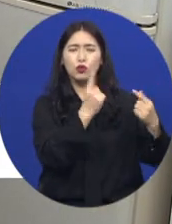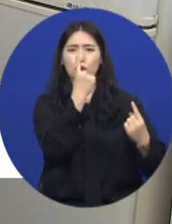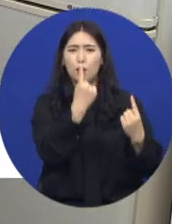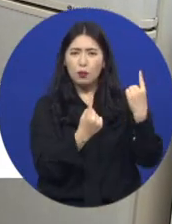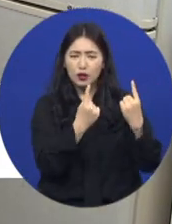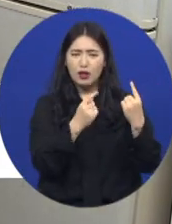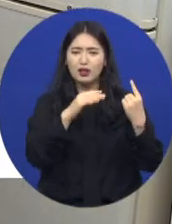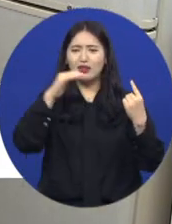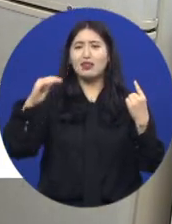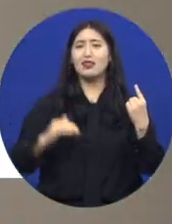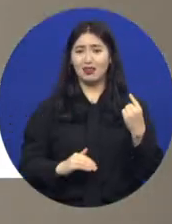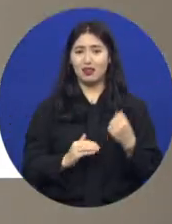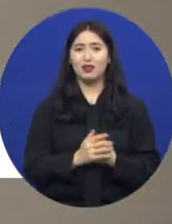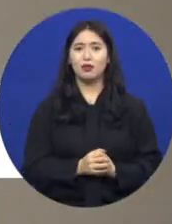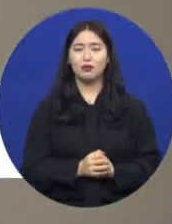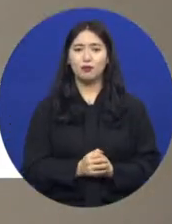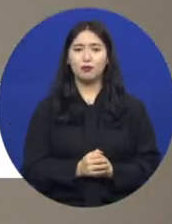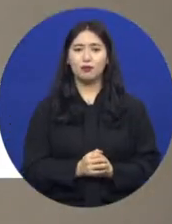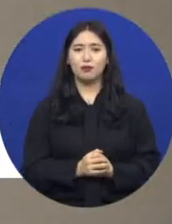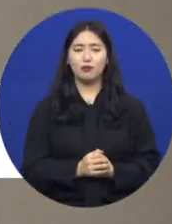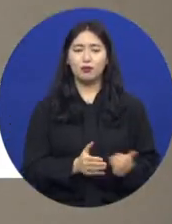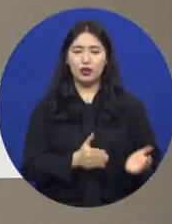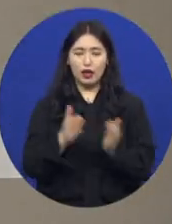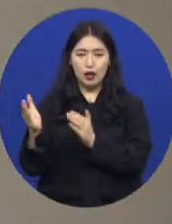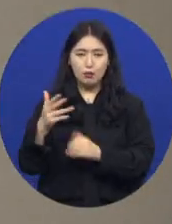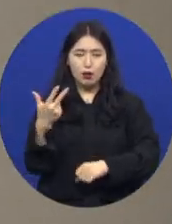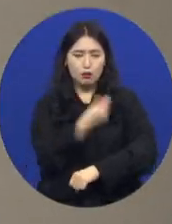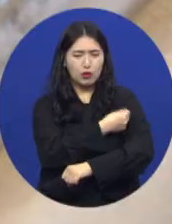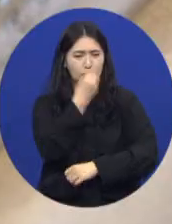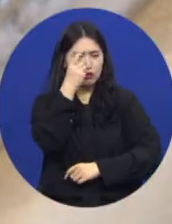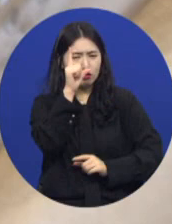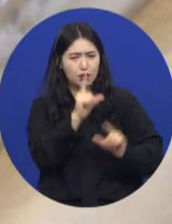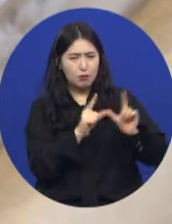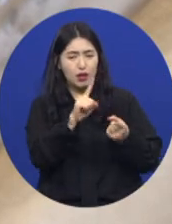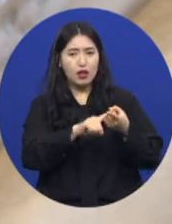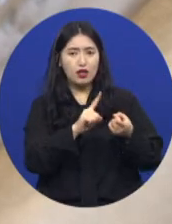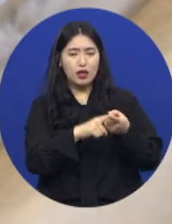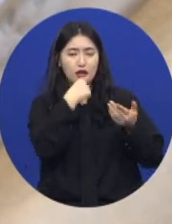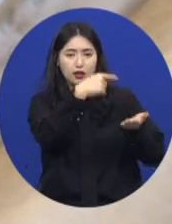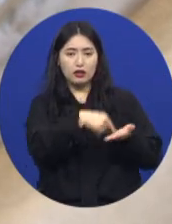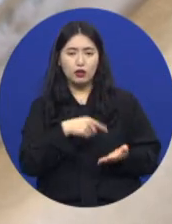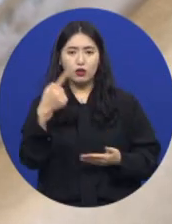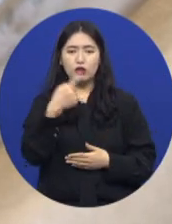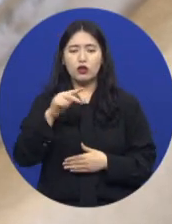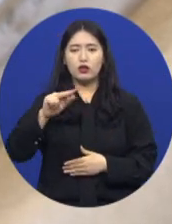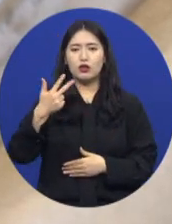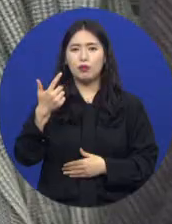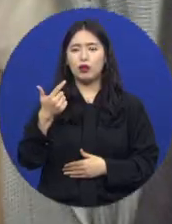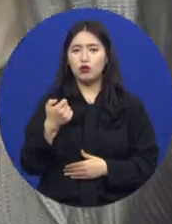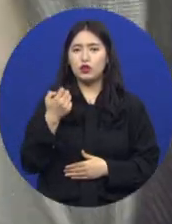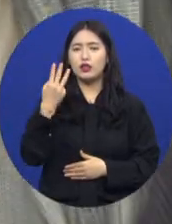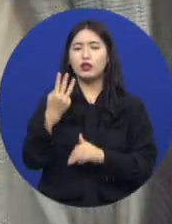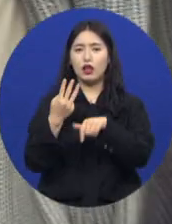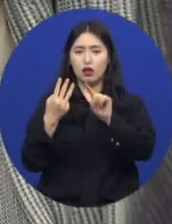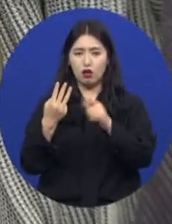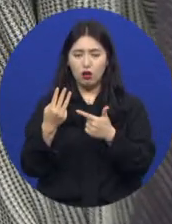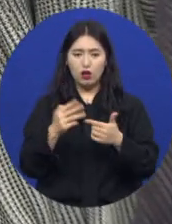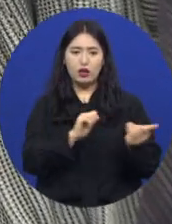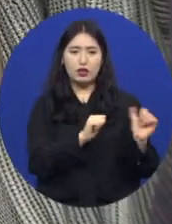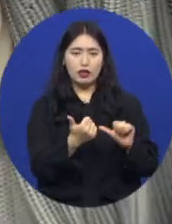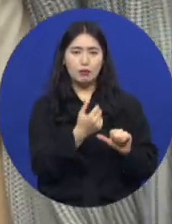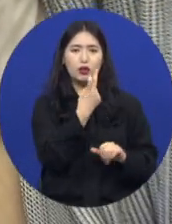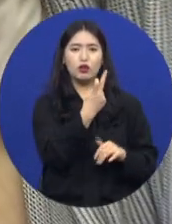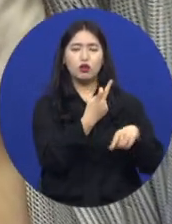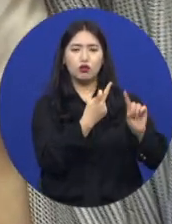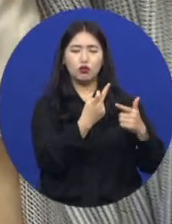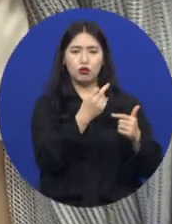23.9%보다는 낮은 것입니다. 한편 백신 이상 반응 신고는 1,753건, 사망 신고는 12명입니다.